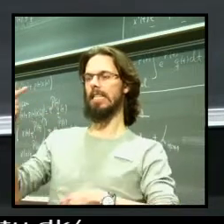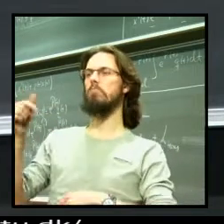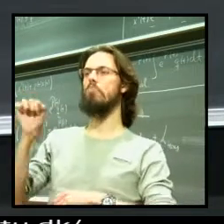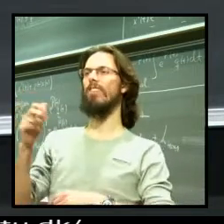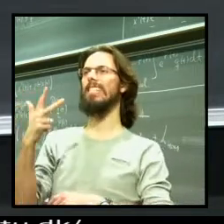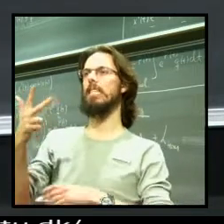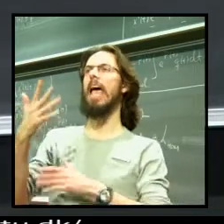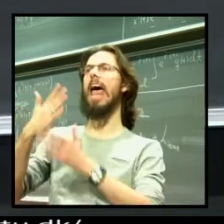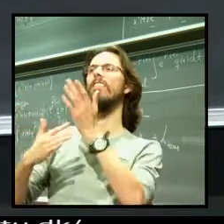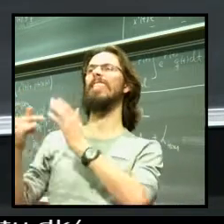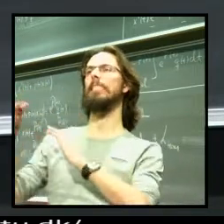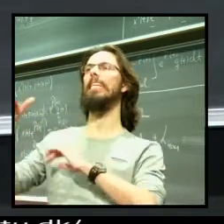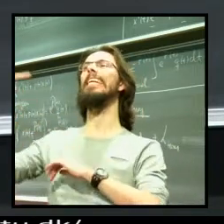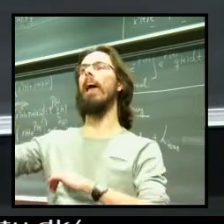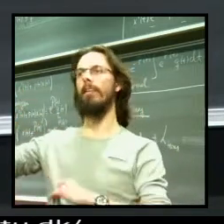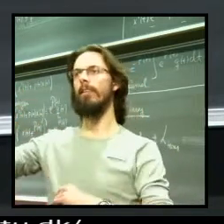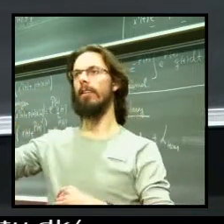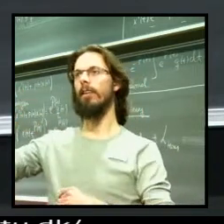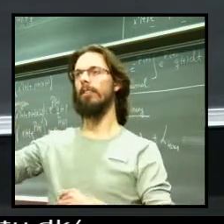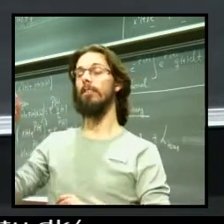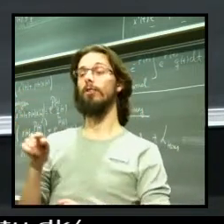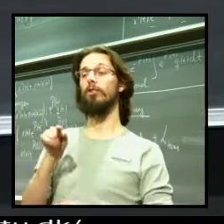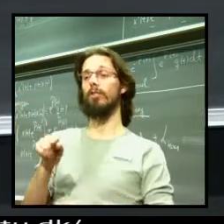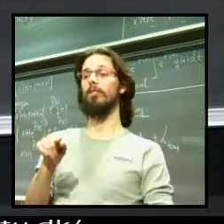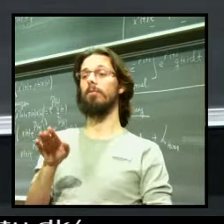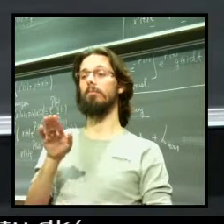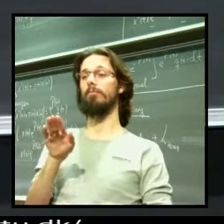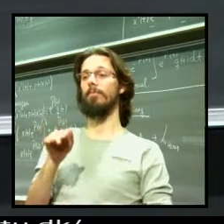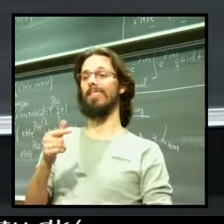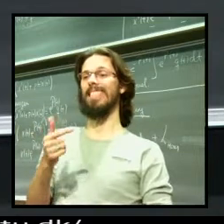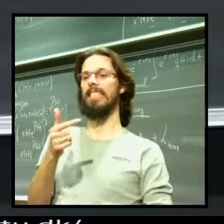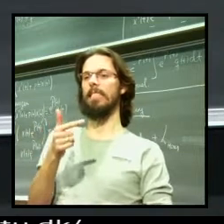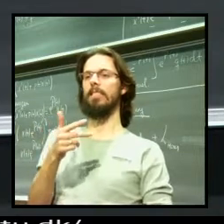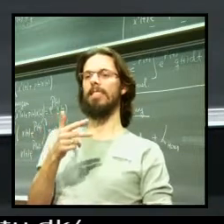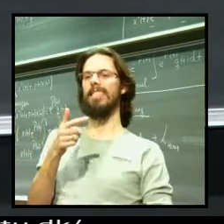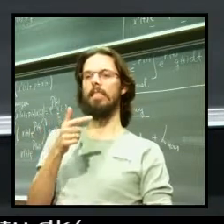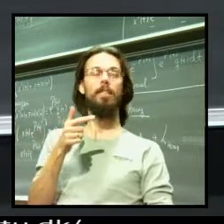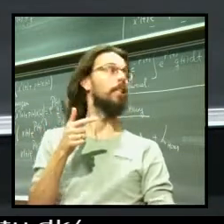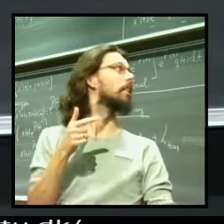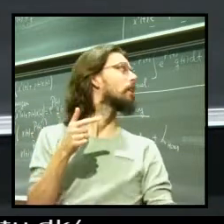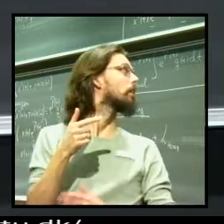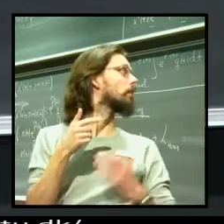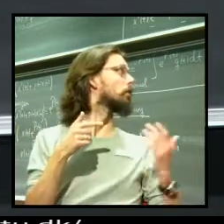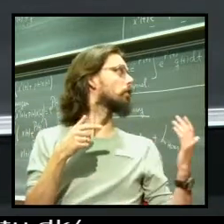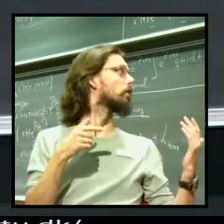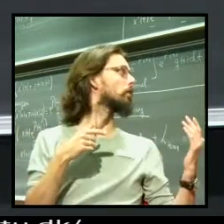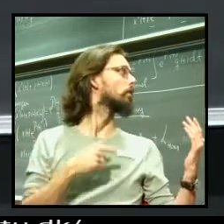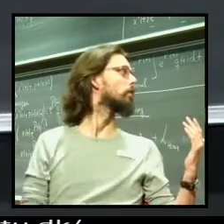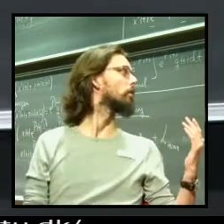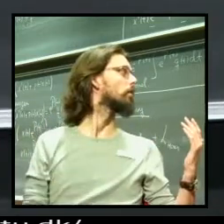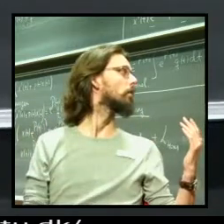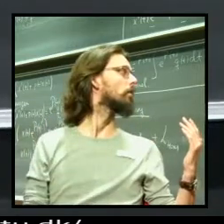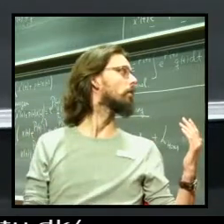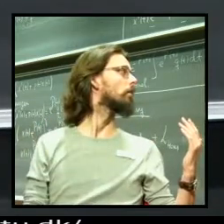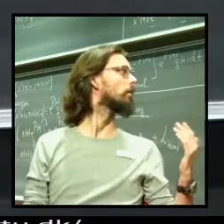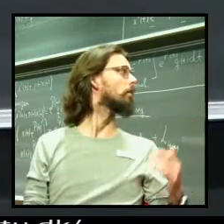i anden. Så her står der t gange 3 halve t i anden plus, og så